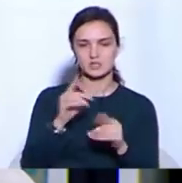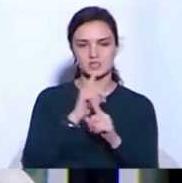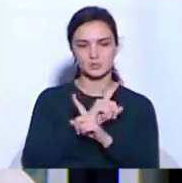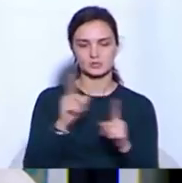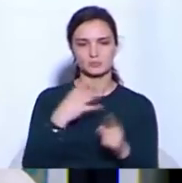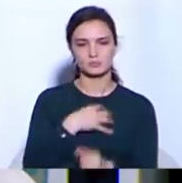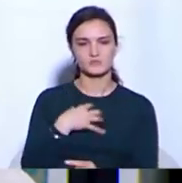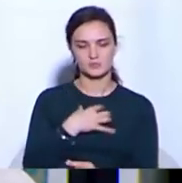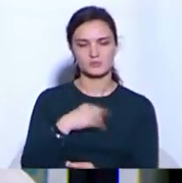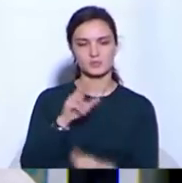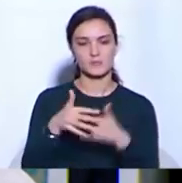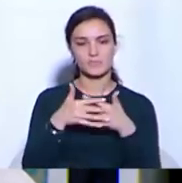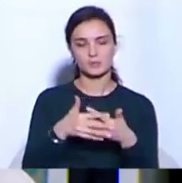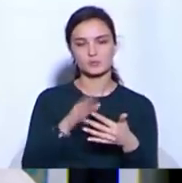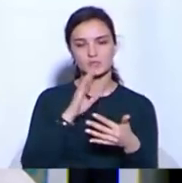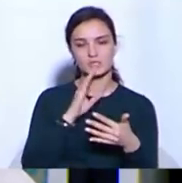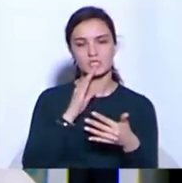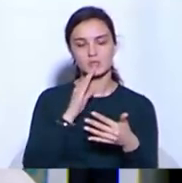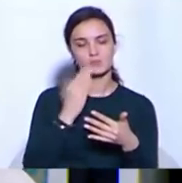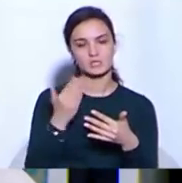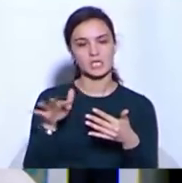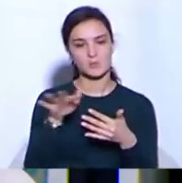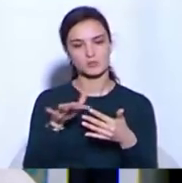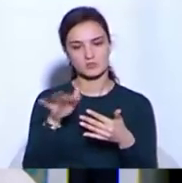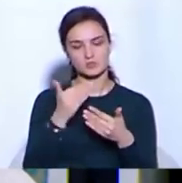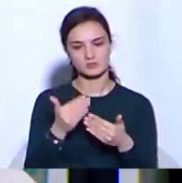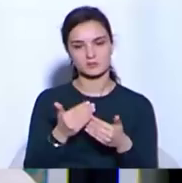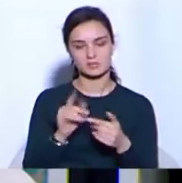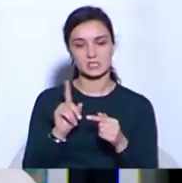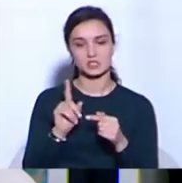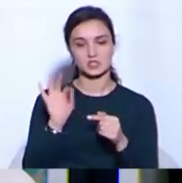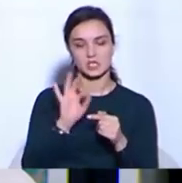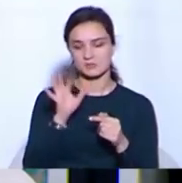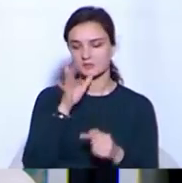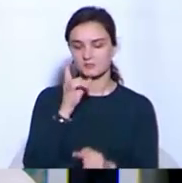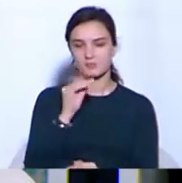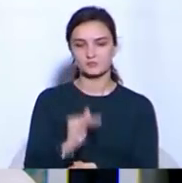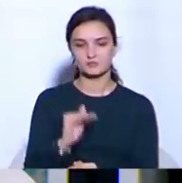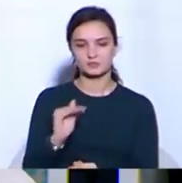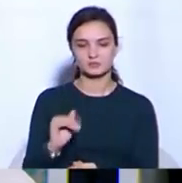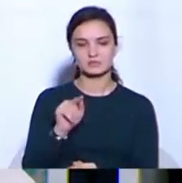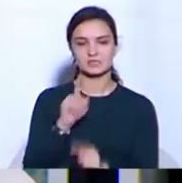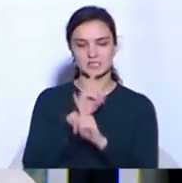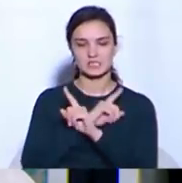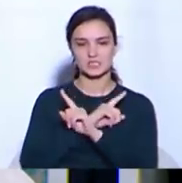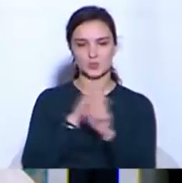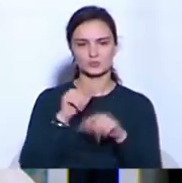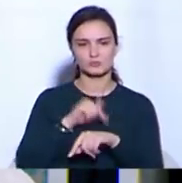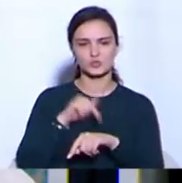განსაკუთრებით მნიშვნელოვანია და ორსული ქალის გარემოცვისთვის. რაც შეეხება მცირე ასაკის ბავშვებს, ანუ ისინი